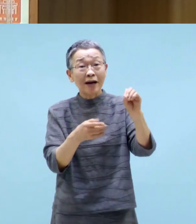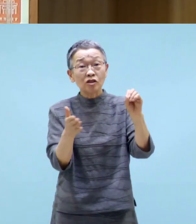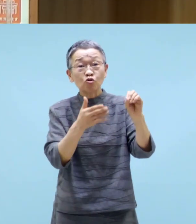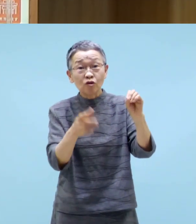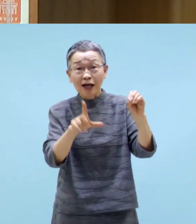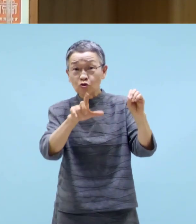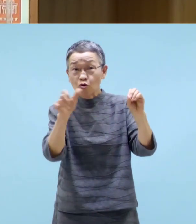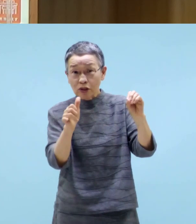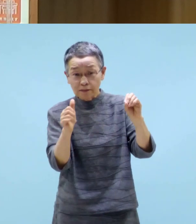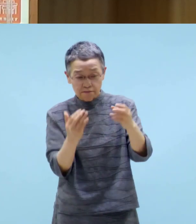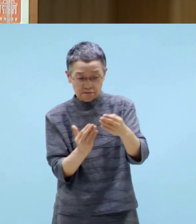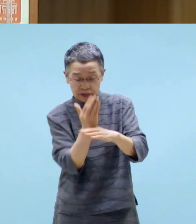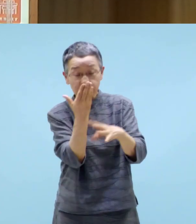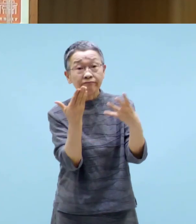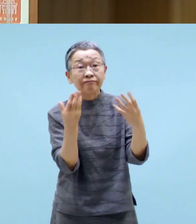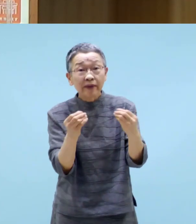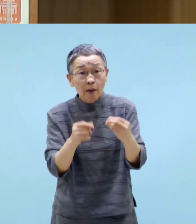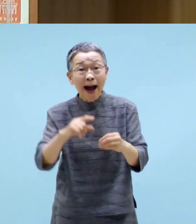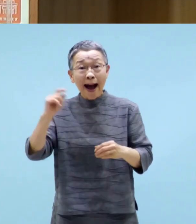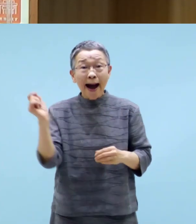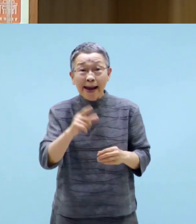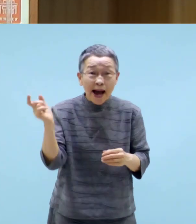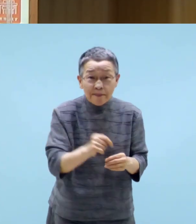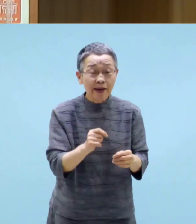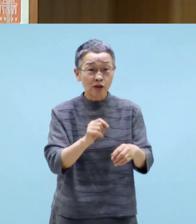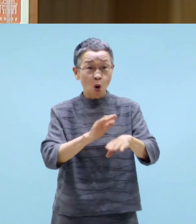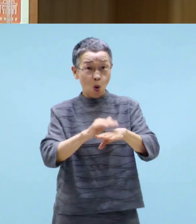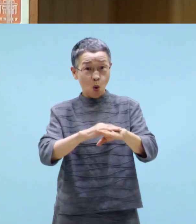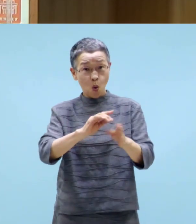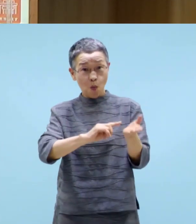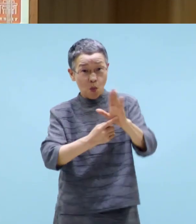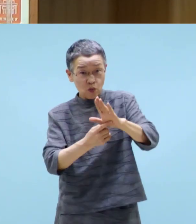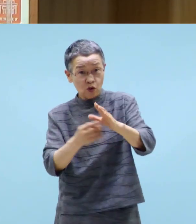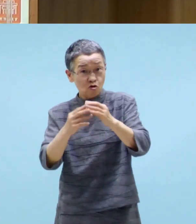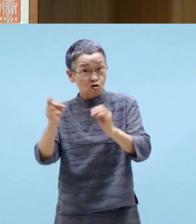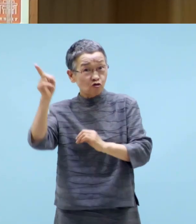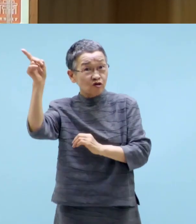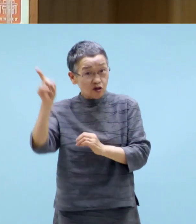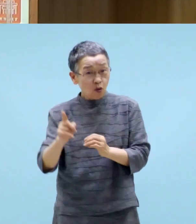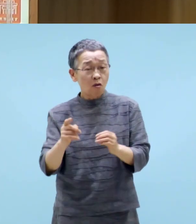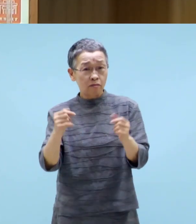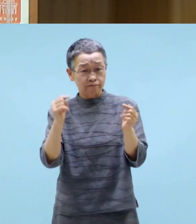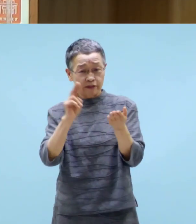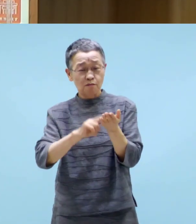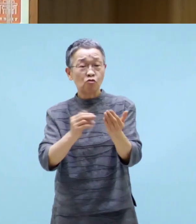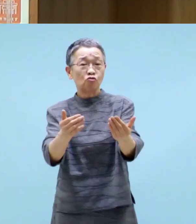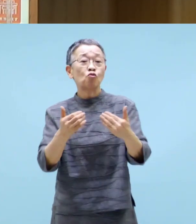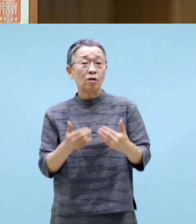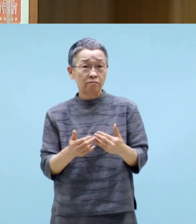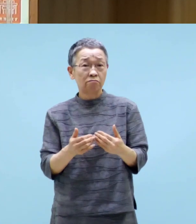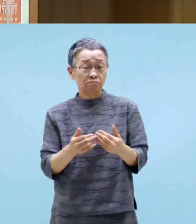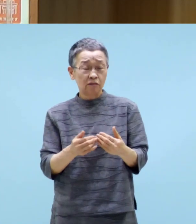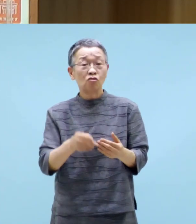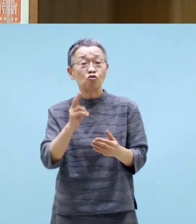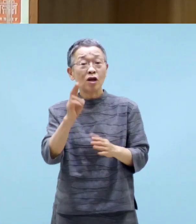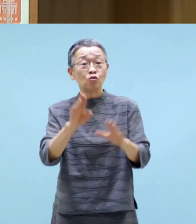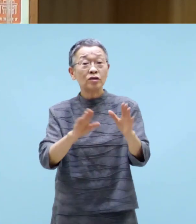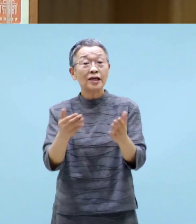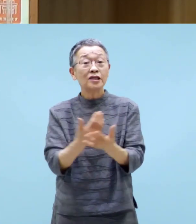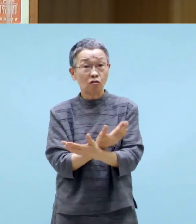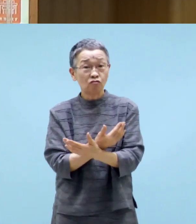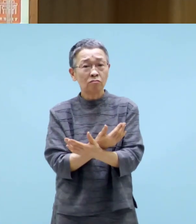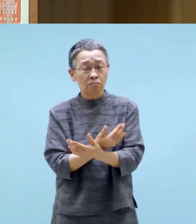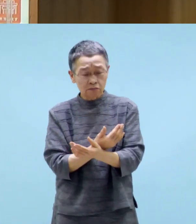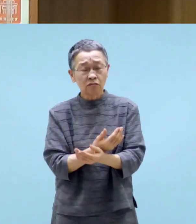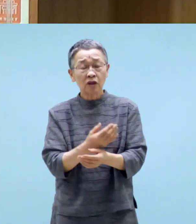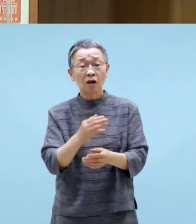達して早めに対策を講じようということで国と協議しても、いやそれはもう全然もう箸にも棒にも かかりませんよということ